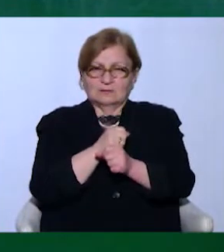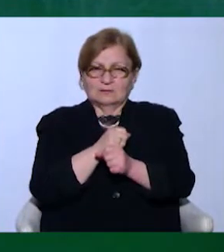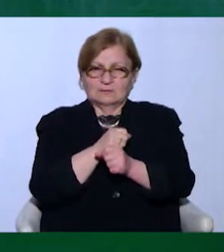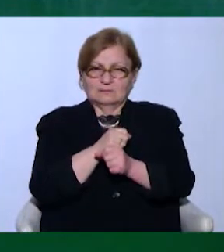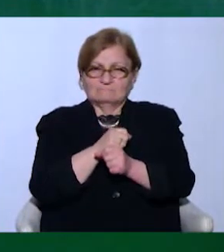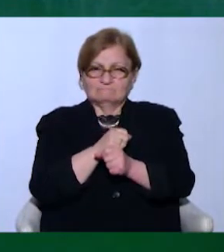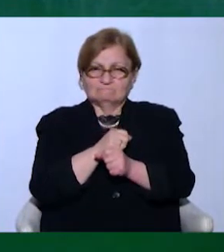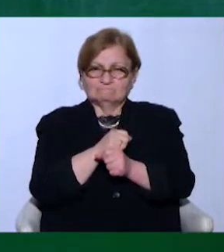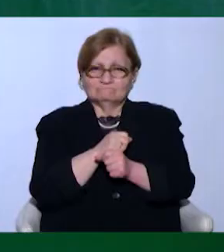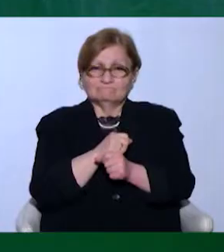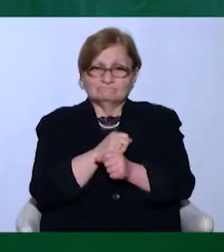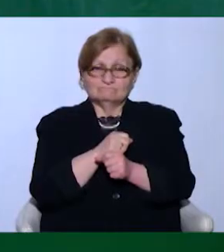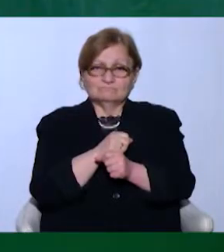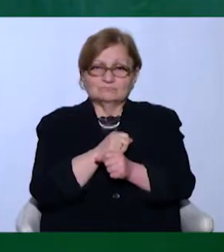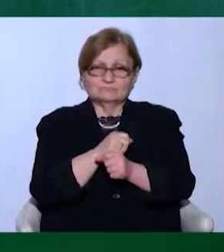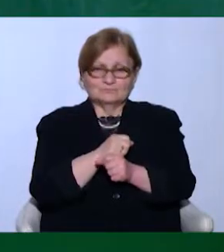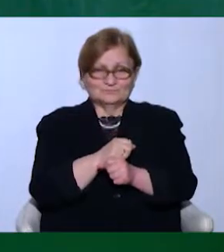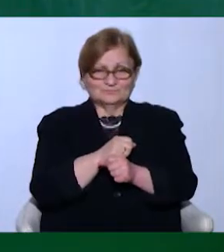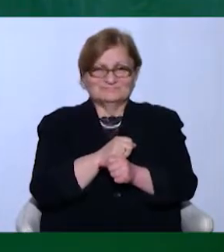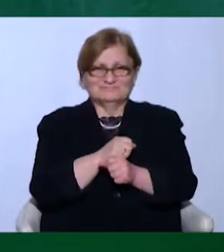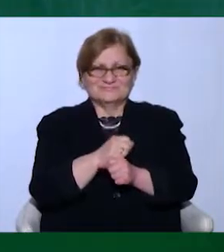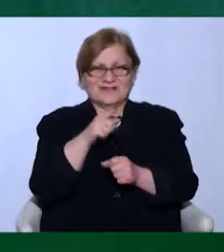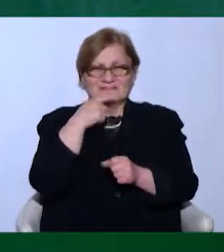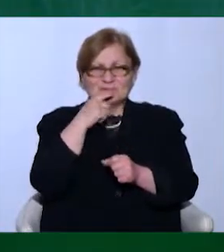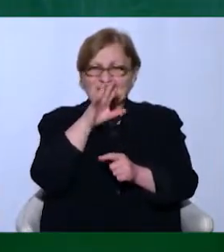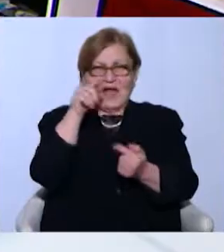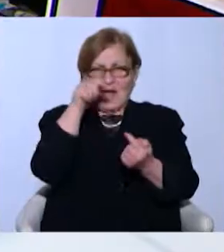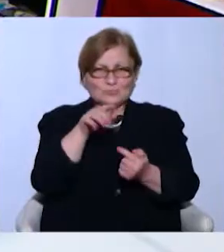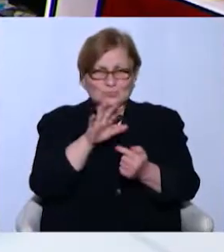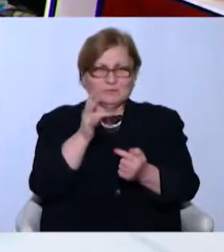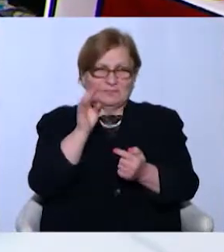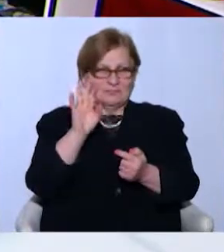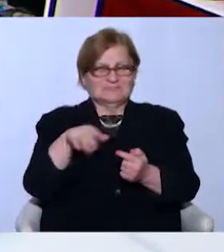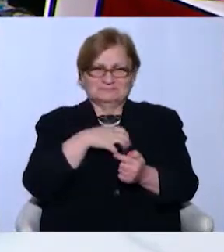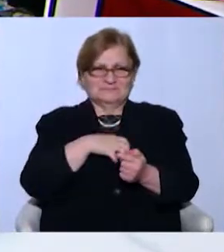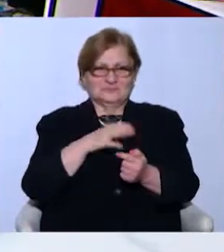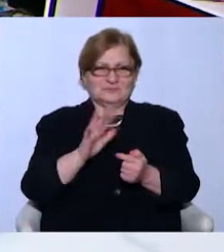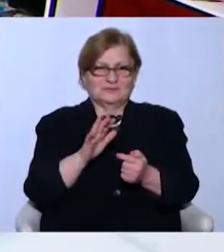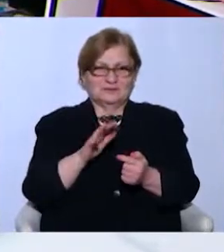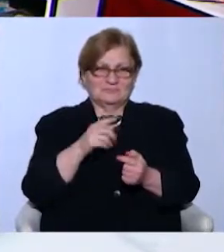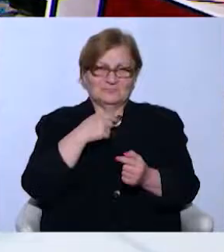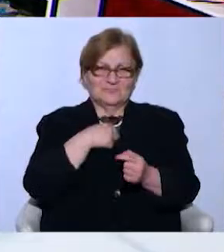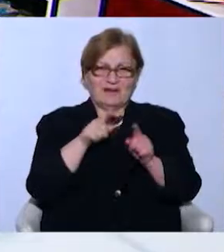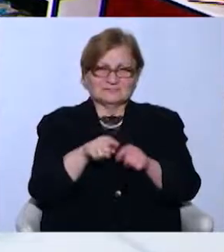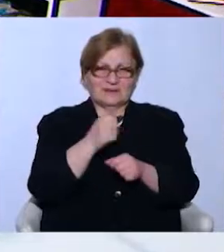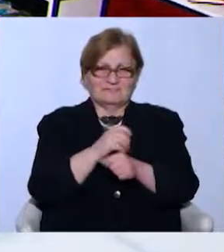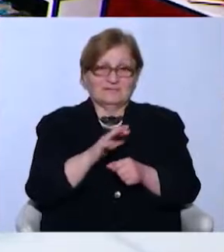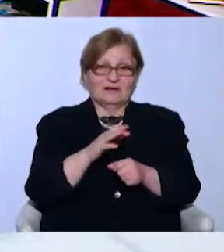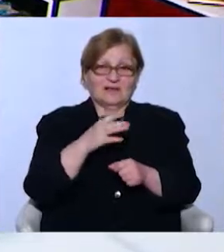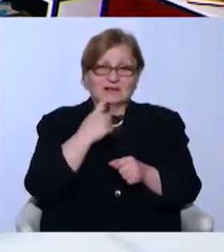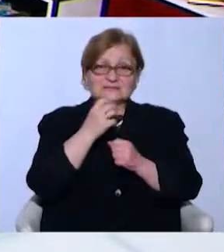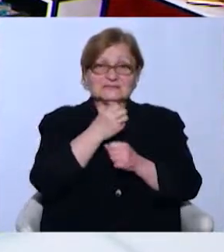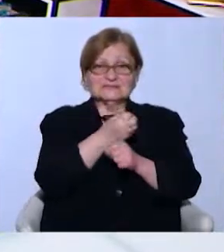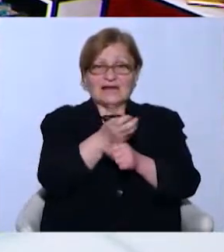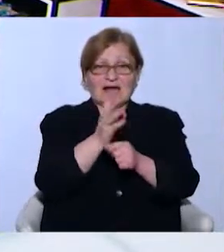თაიგულს მაინდამაინც მე არ ვაკეთებ ხოლმე, აქ ამას რა აქვს მნიშვნელობა. თავი რა არის რომ მე რო ვაკეთებ თაიგულს 1